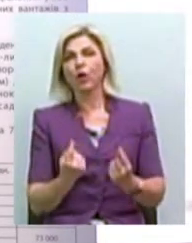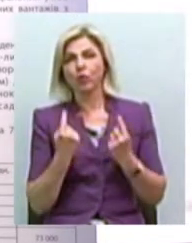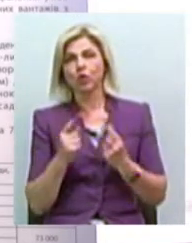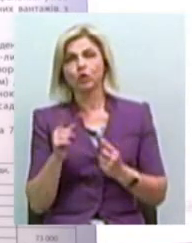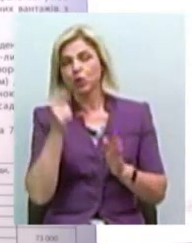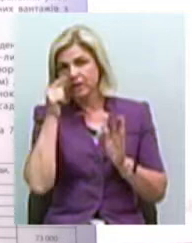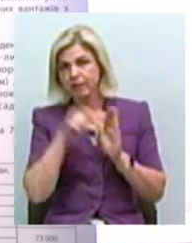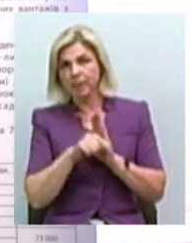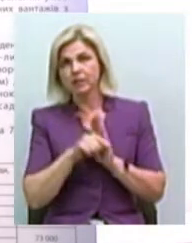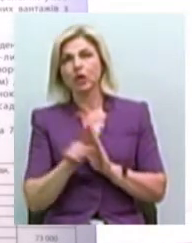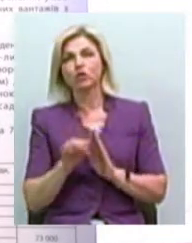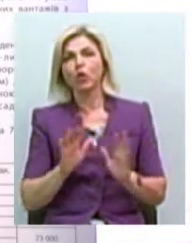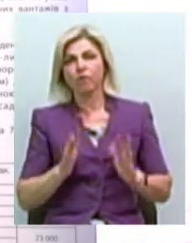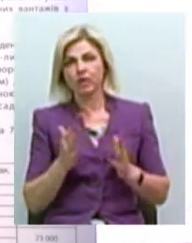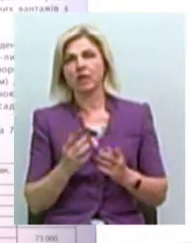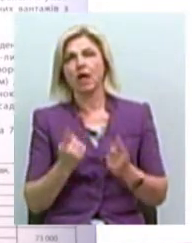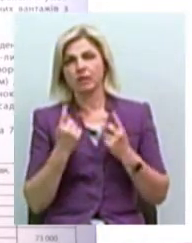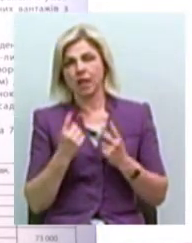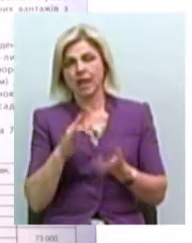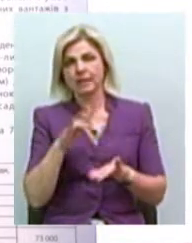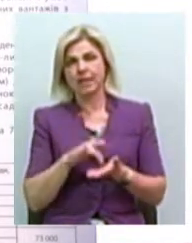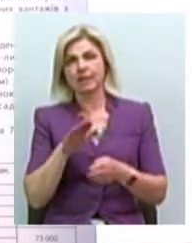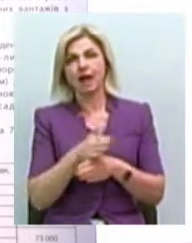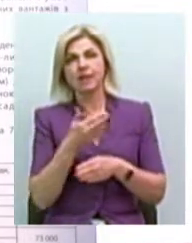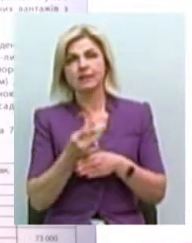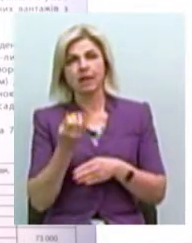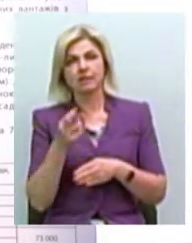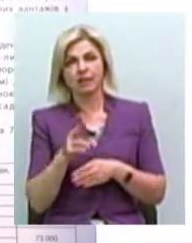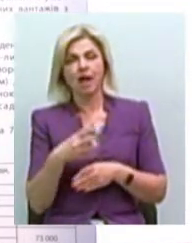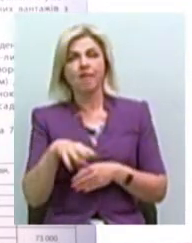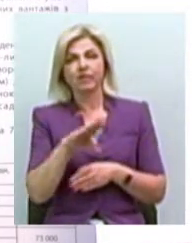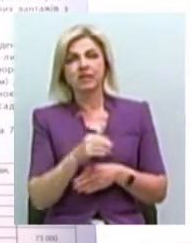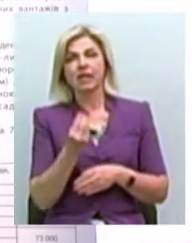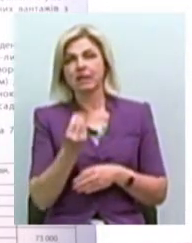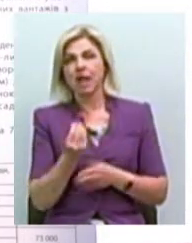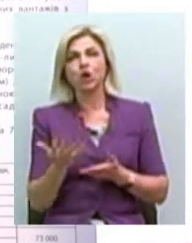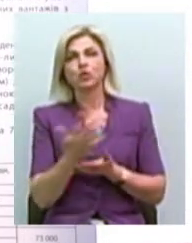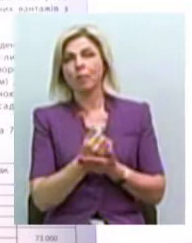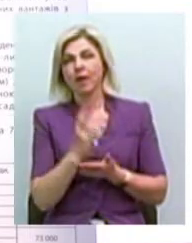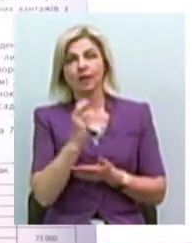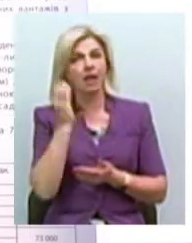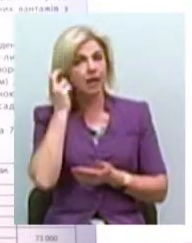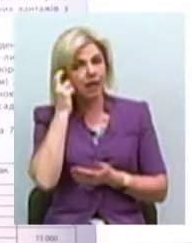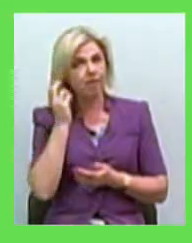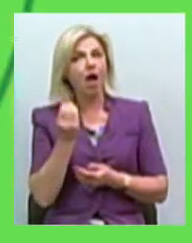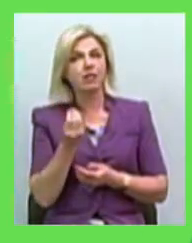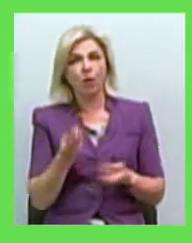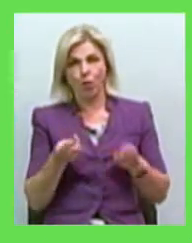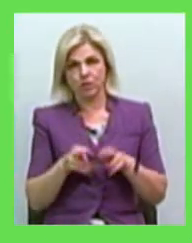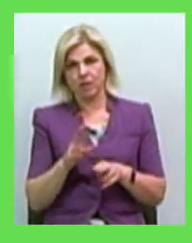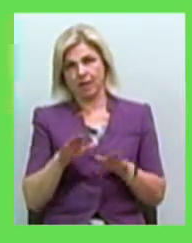сенсі, що відбувається реальний процес децентралізації, коли всі кошти збирає не Київ, а кошти залишаються на місцях.